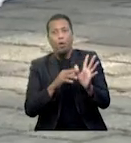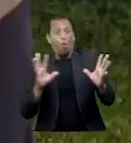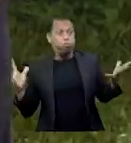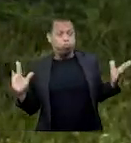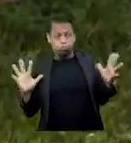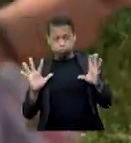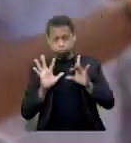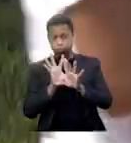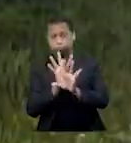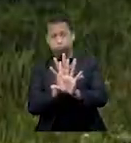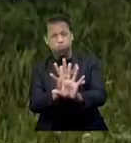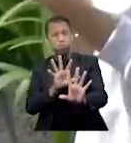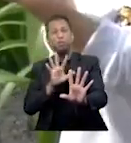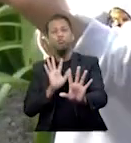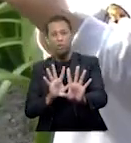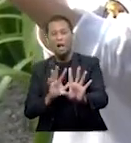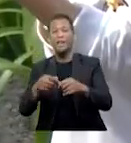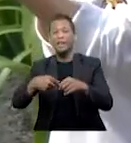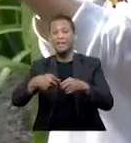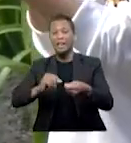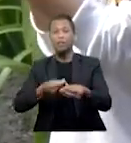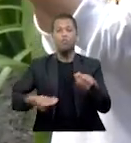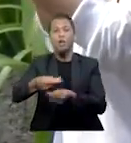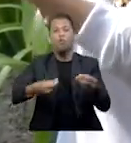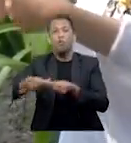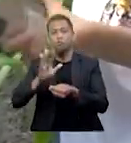menukarkan tiket dan rela menunggu hingga sore nanti.